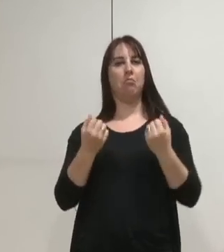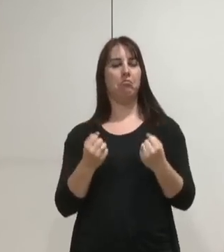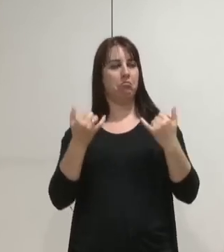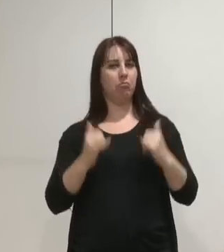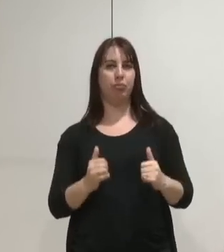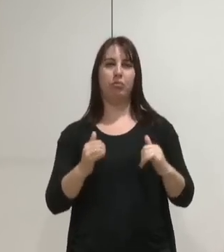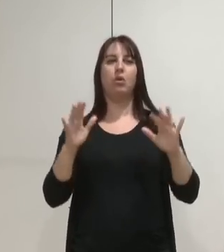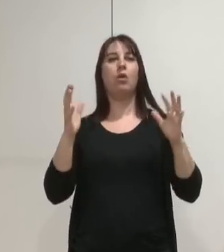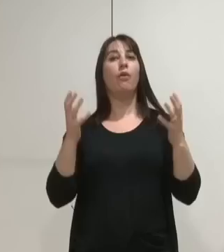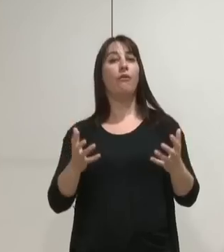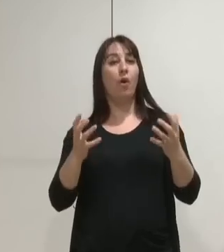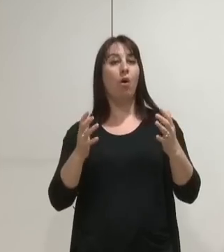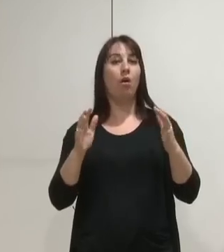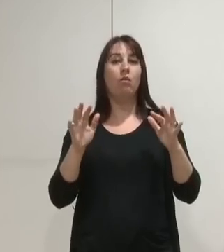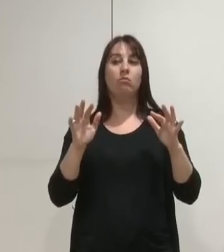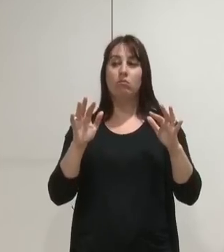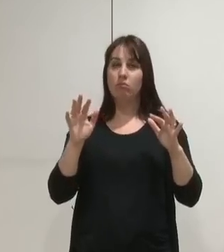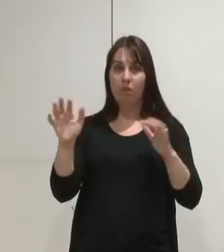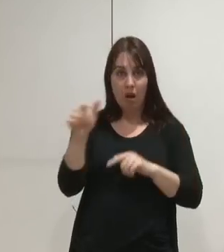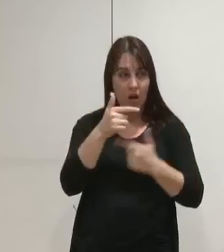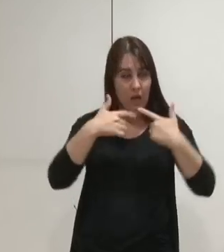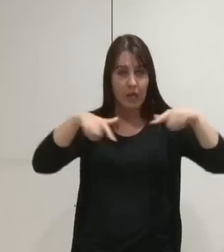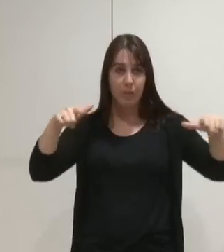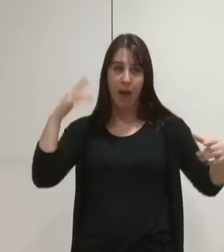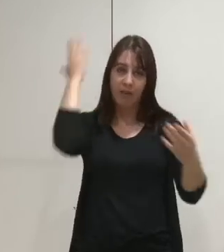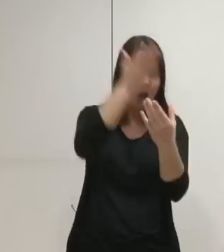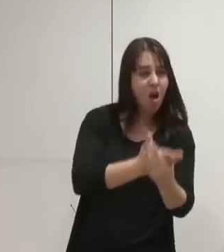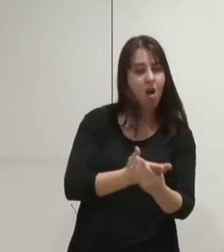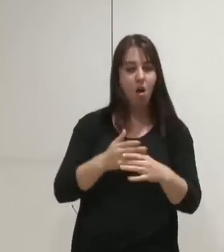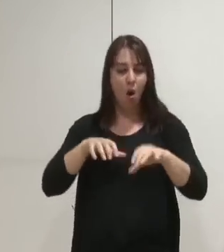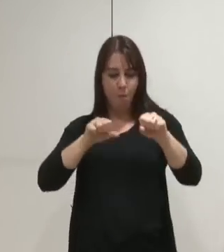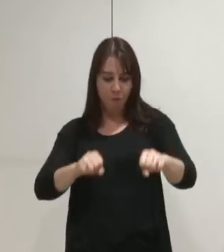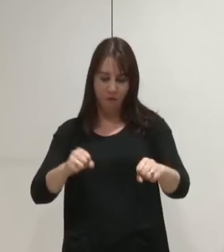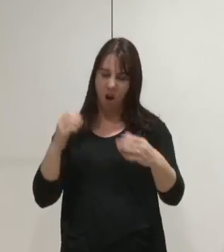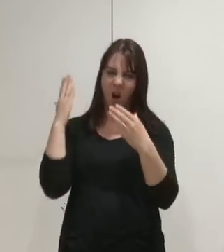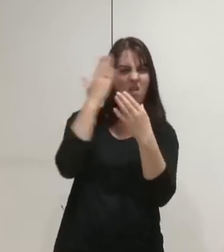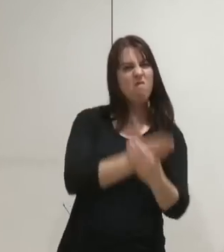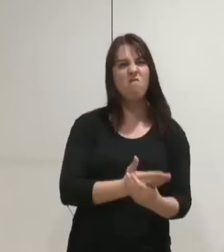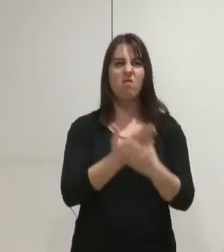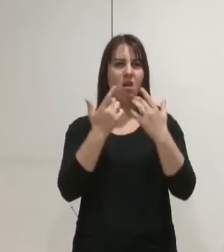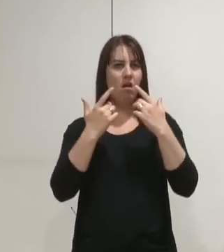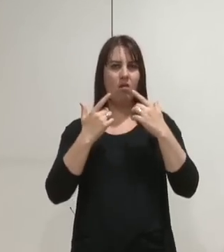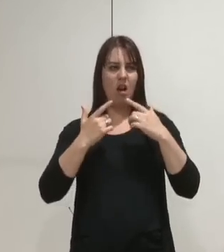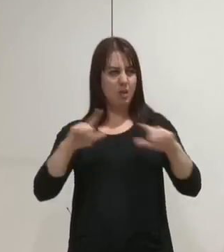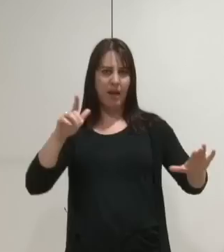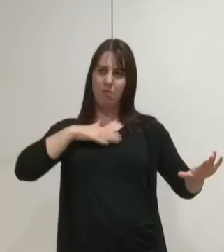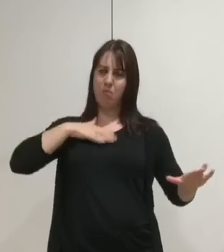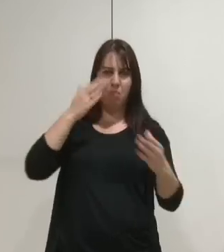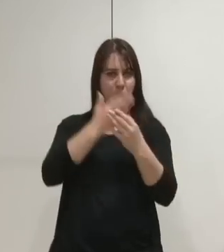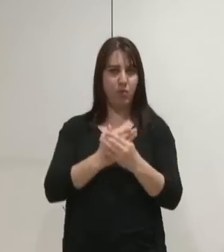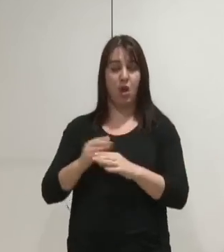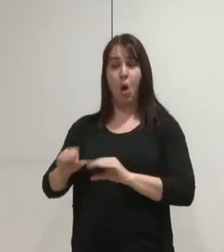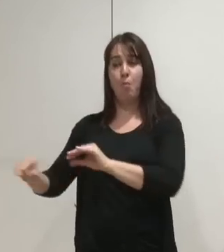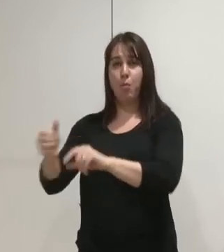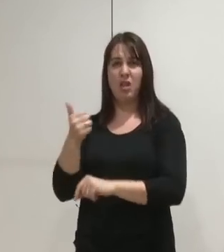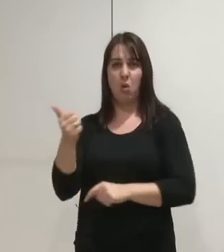liberté du peuple mais surtout une incroyable atteinte à leur propre pouvoir et à leur propre liberté ont poussé le bon peuple à